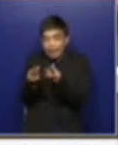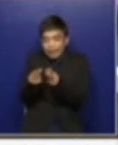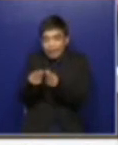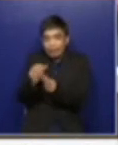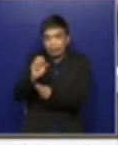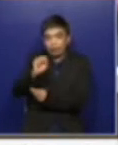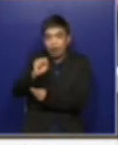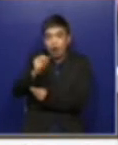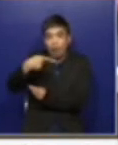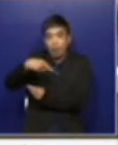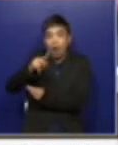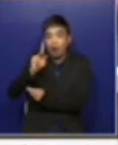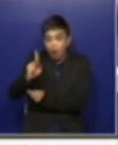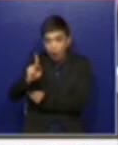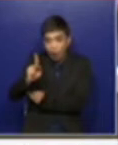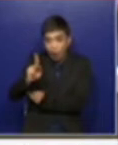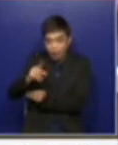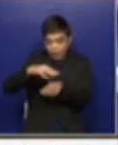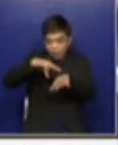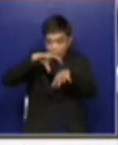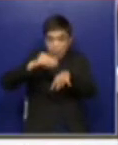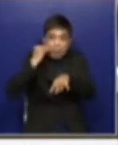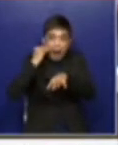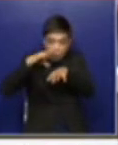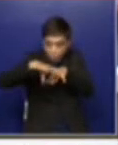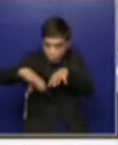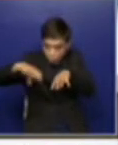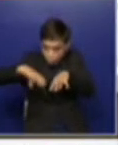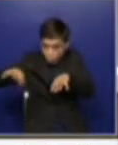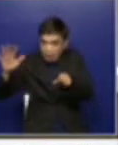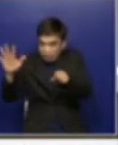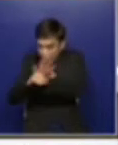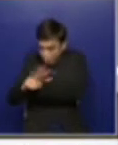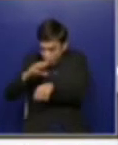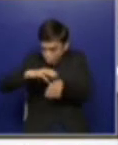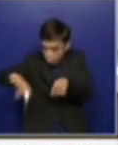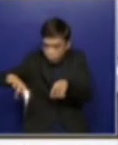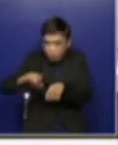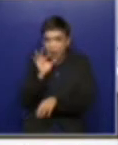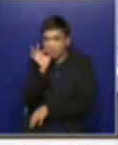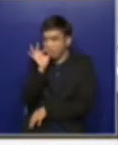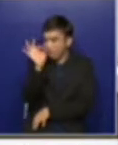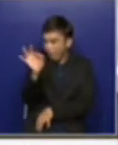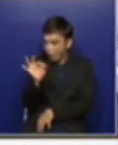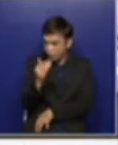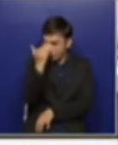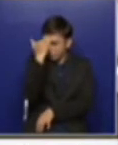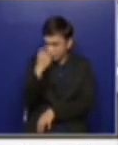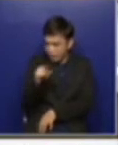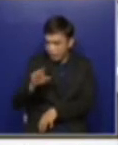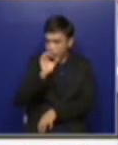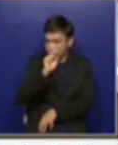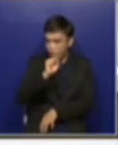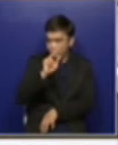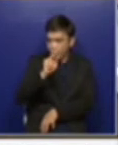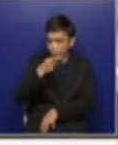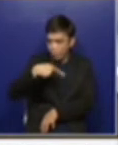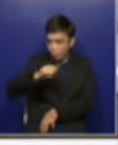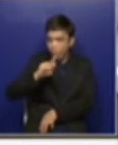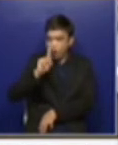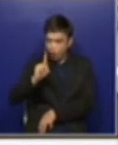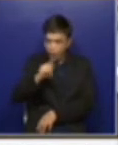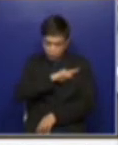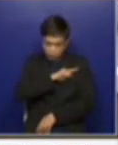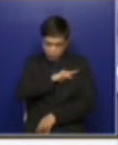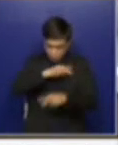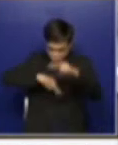หมดแล้วแล้วทำไมไม่ฟ้องสปก.ล่ะว่าในฐานะที่ละเมิดละเลยต่อหน้าที่ตัวเองผม